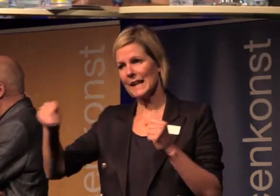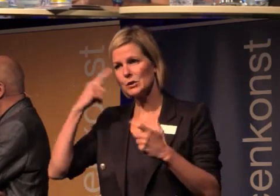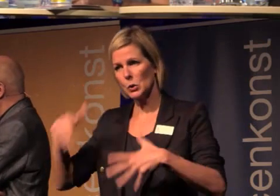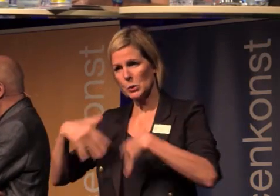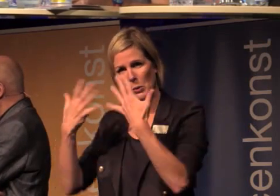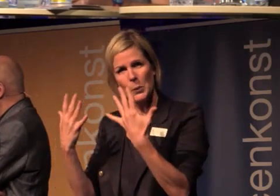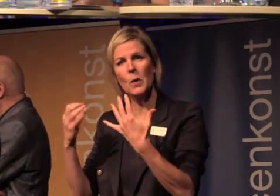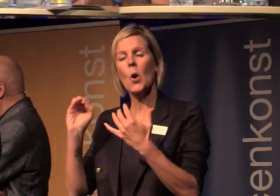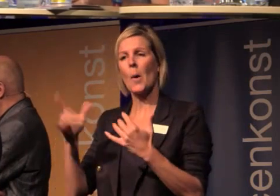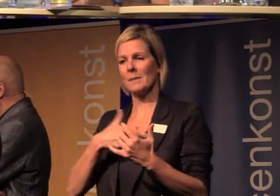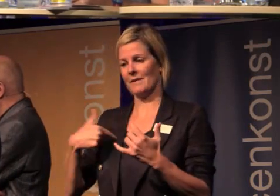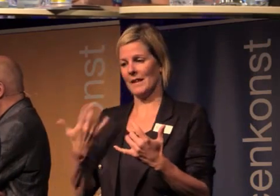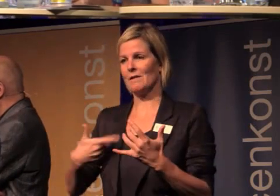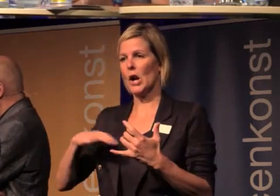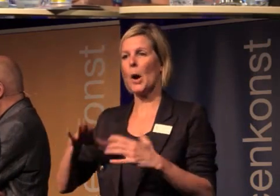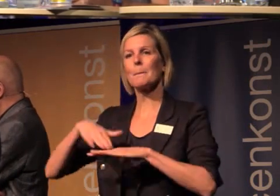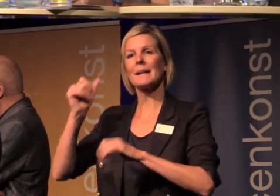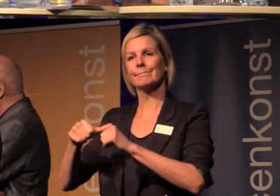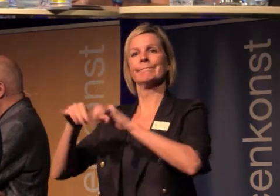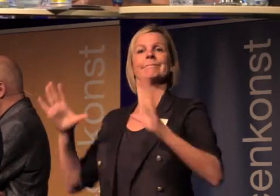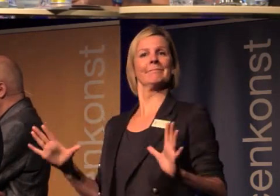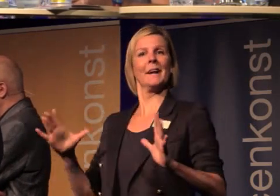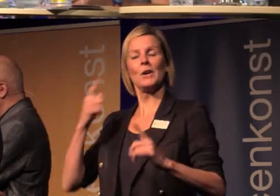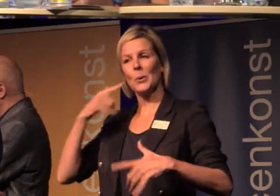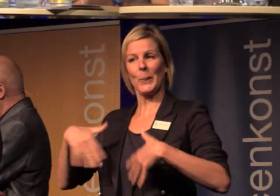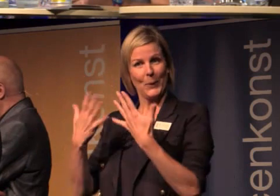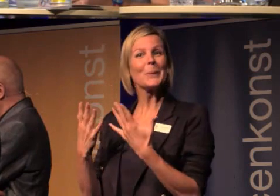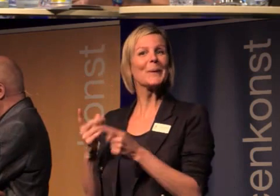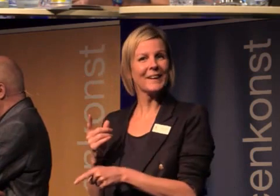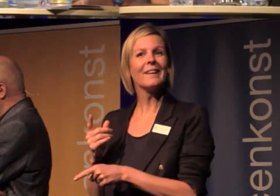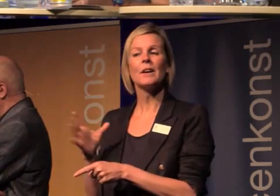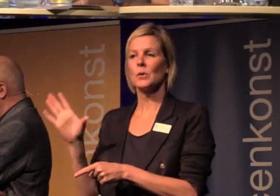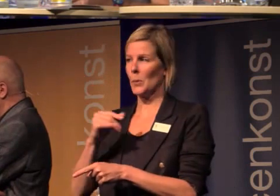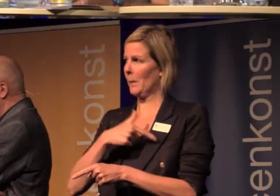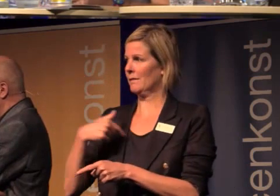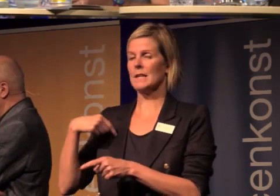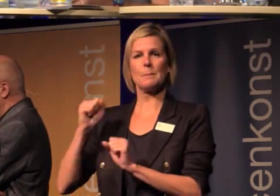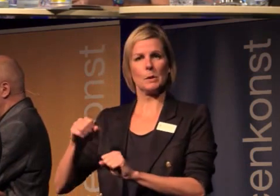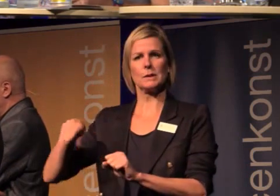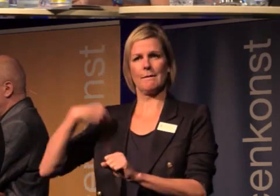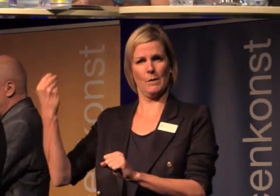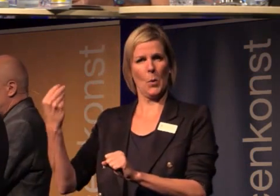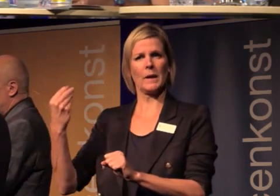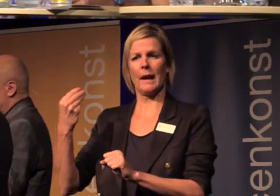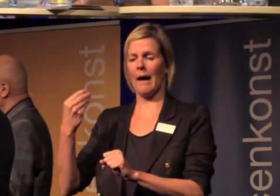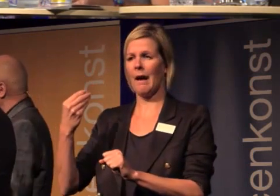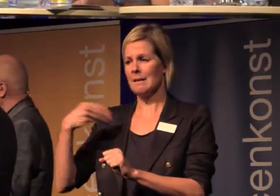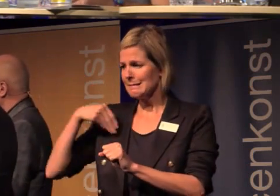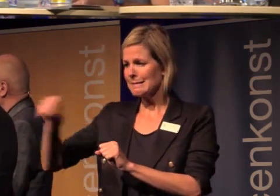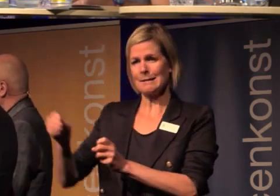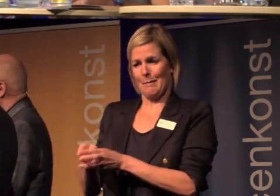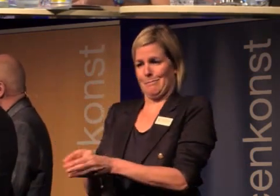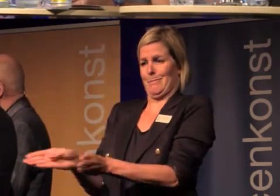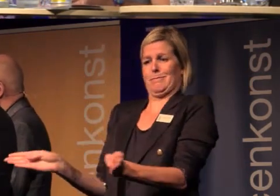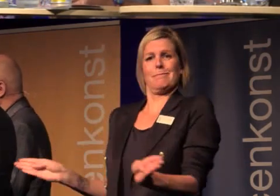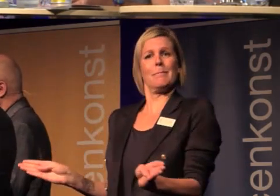en mer tillgängliggörande av kulturen, ja, men då måste vi också våga säga och satsa brett och ge